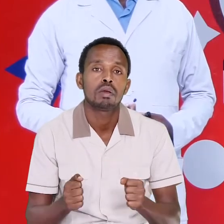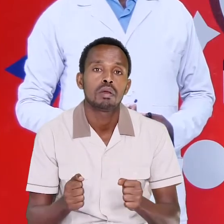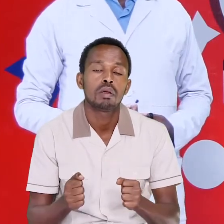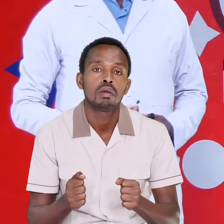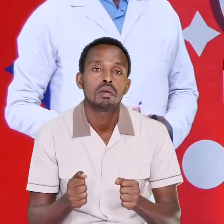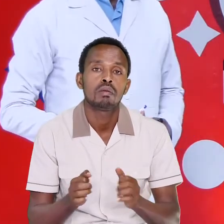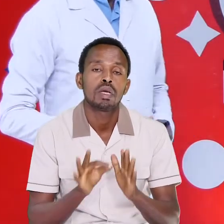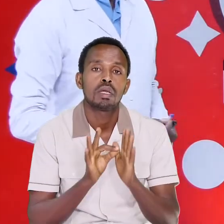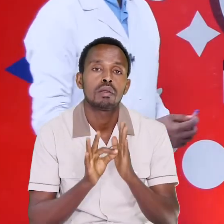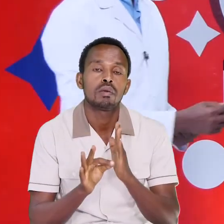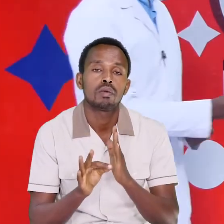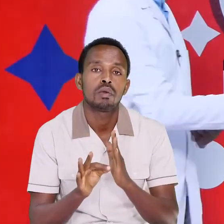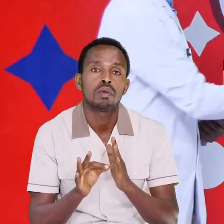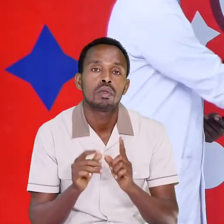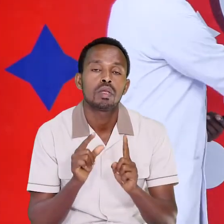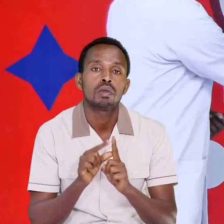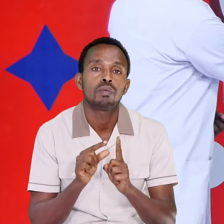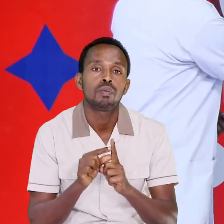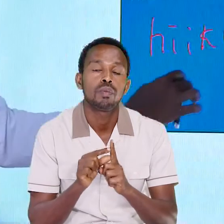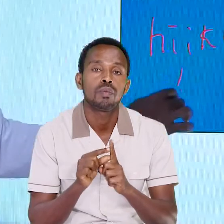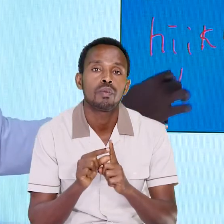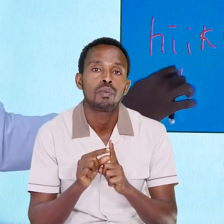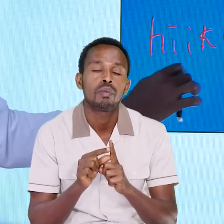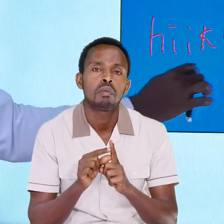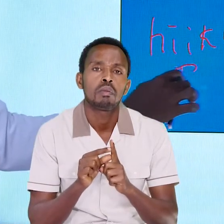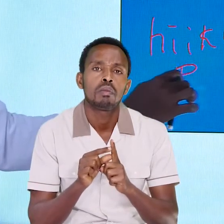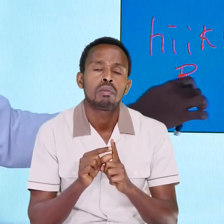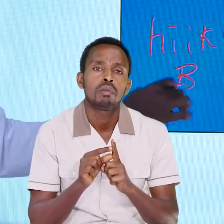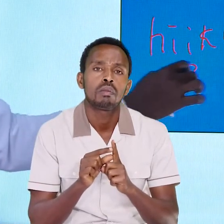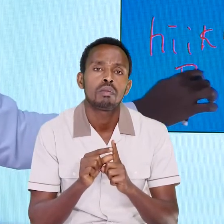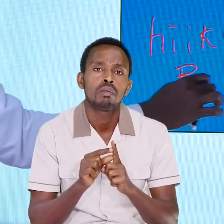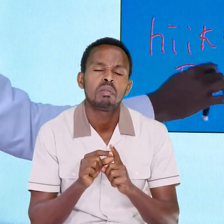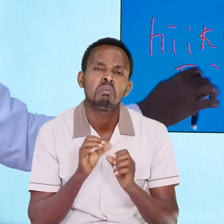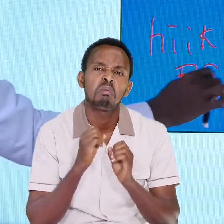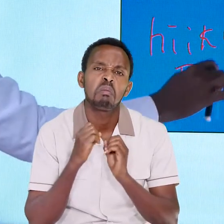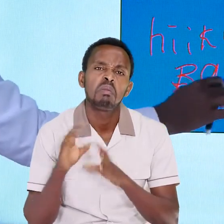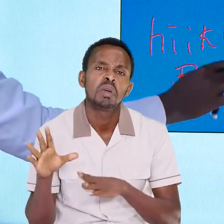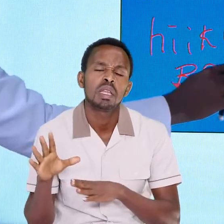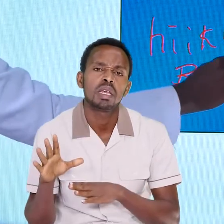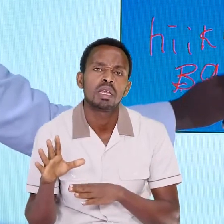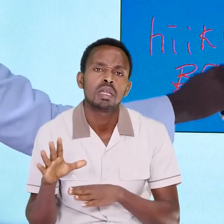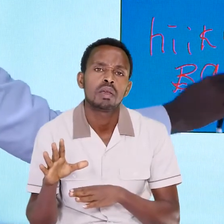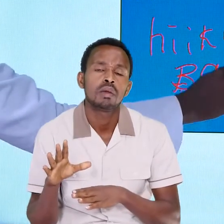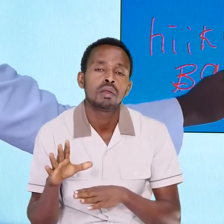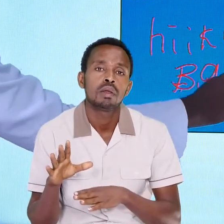Mee fakkeenyaaf jecha bade jedhu kana haa ilaallu.